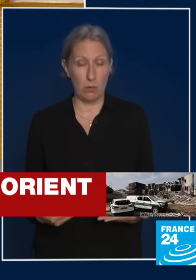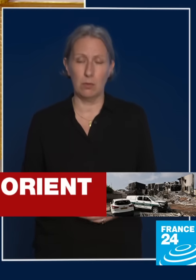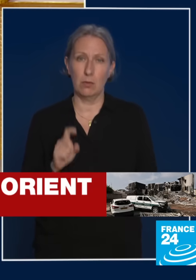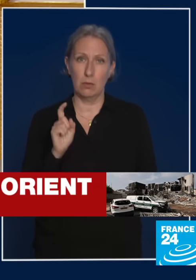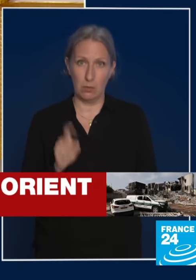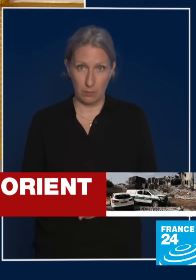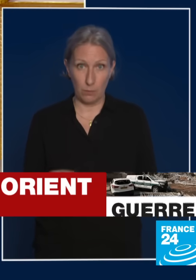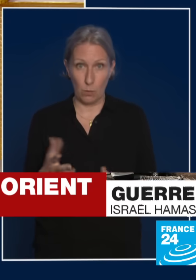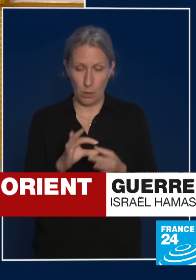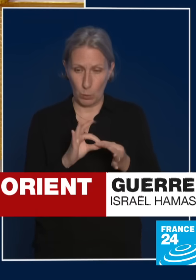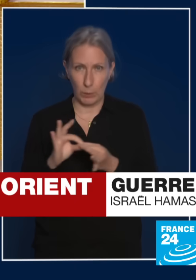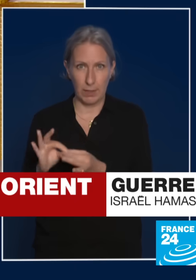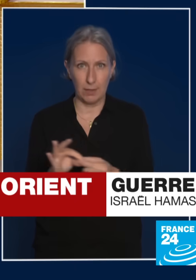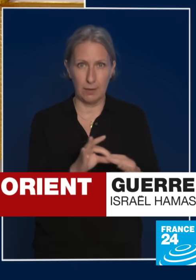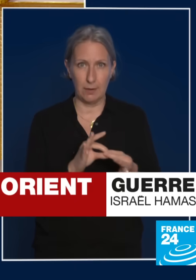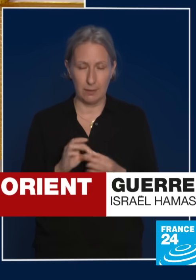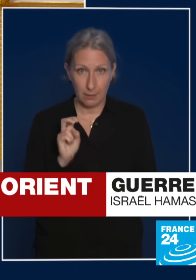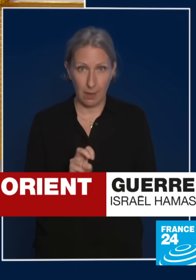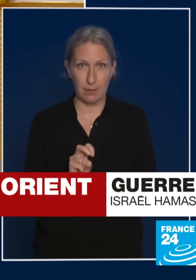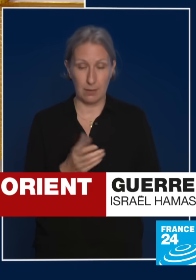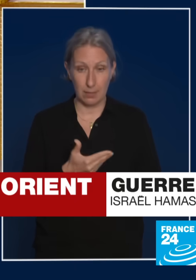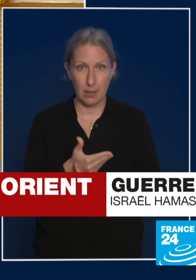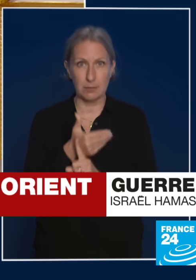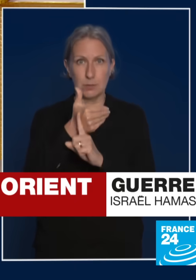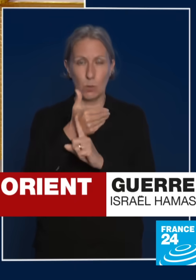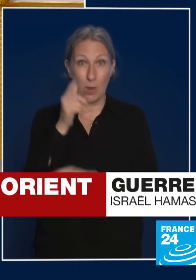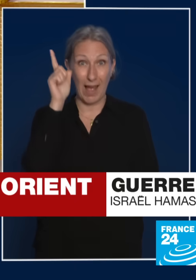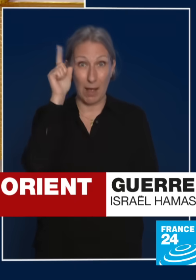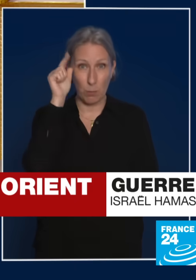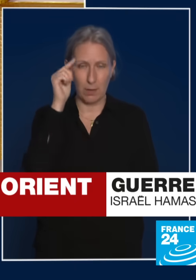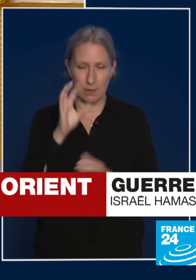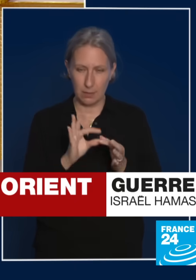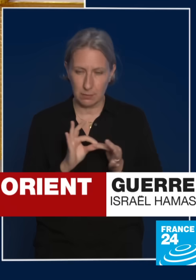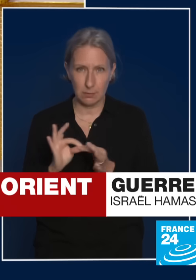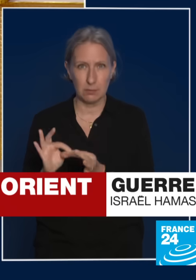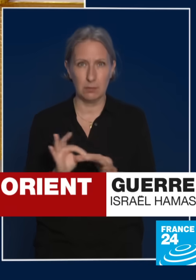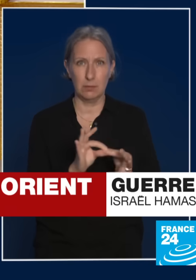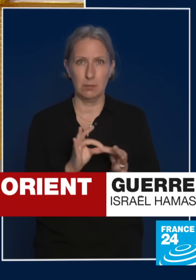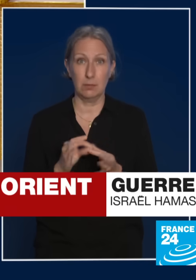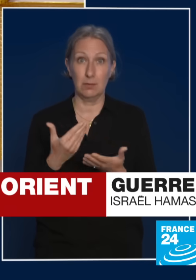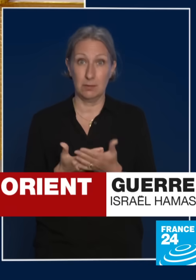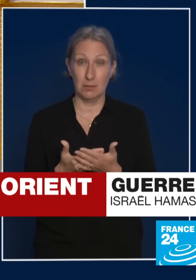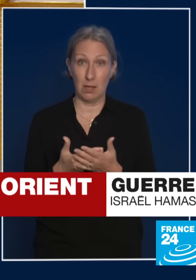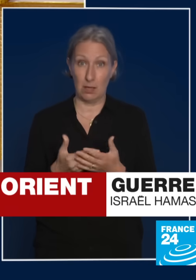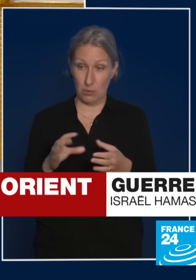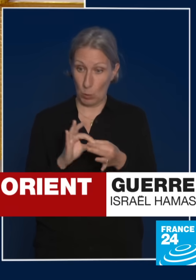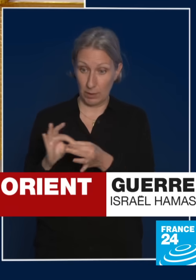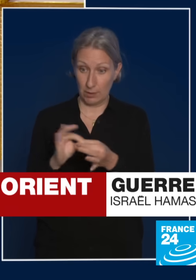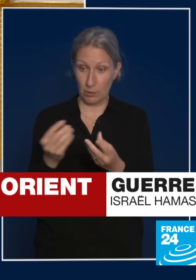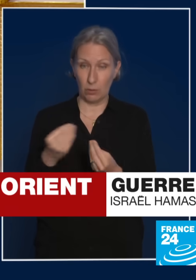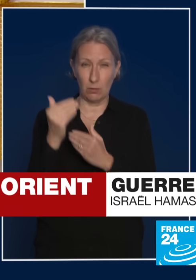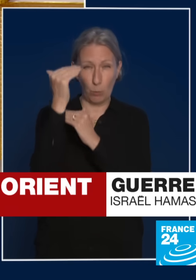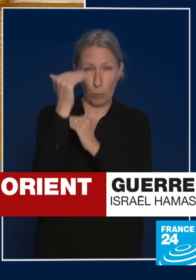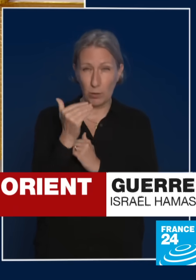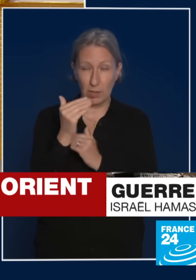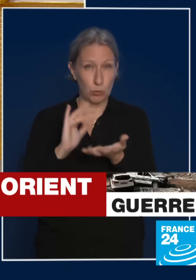rester uni comme nation et comme République publque c'est ce bouclier de l'unité qui nous protégera de tous les